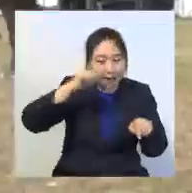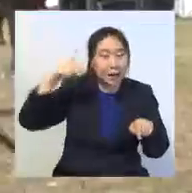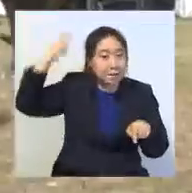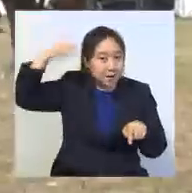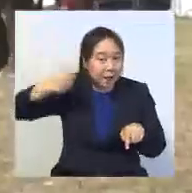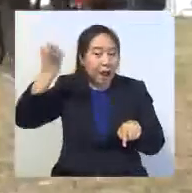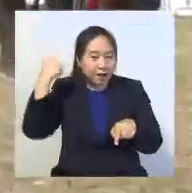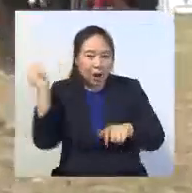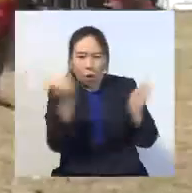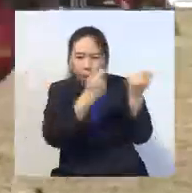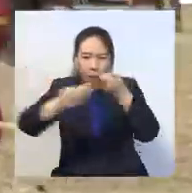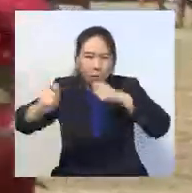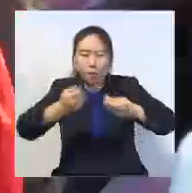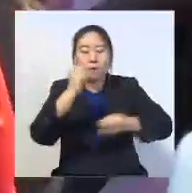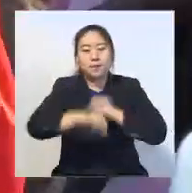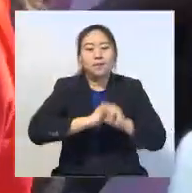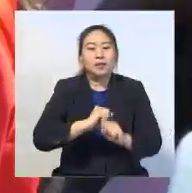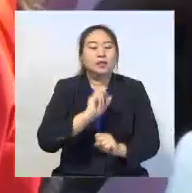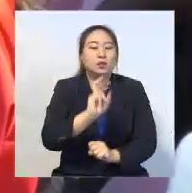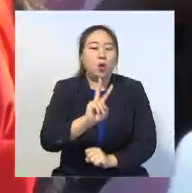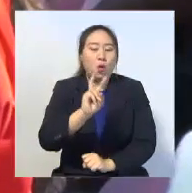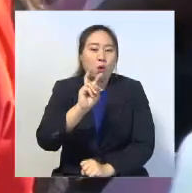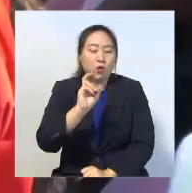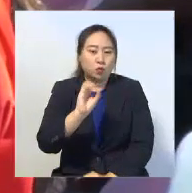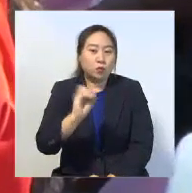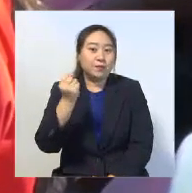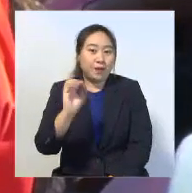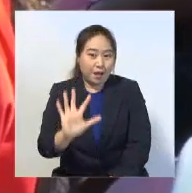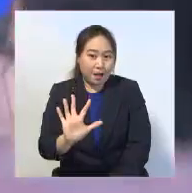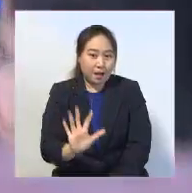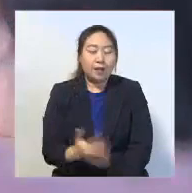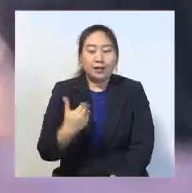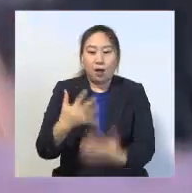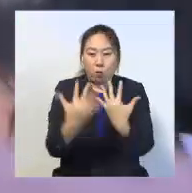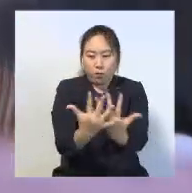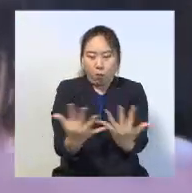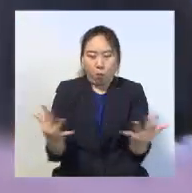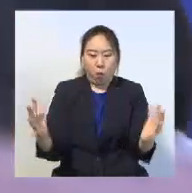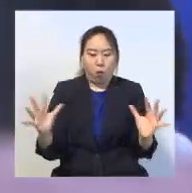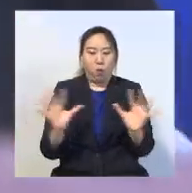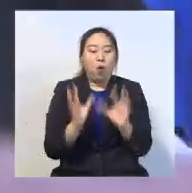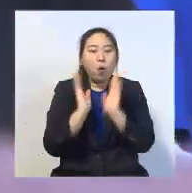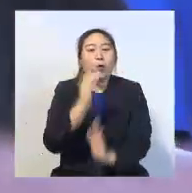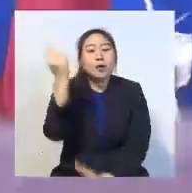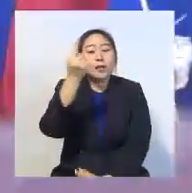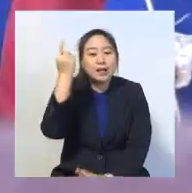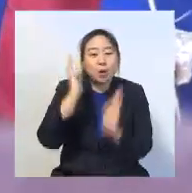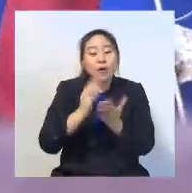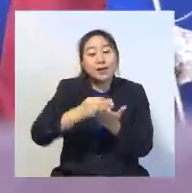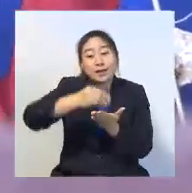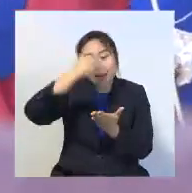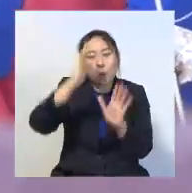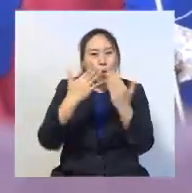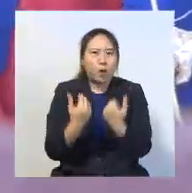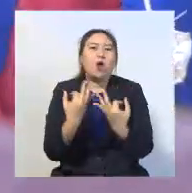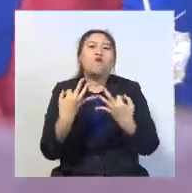ราช2515ค่ะและบริเวณอัฐจันทร์รอบๆสนามนะคะก็เต็มไปด้วยนักท่องเที่ยวและน้องๆนักเรียนที่วันนี้เปิดให้เข้าชมฟ